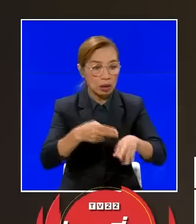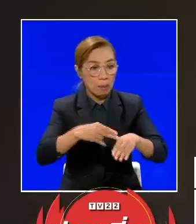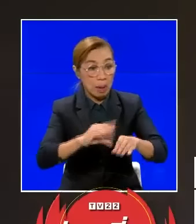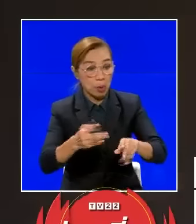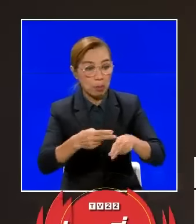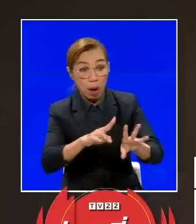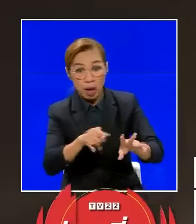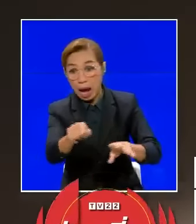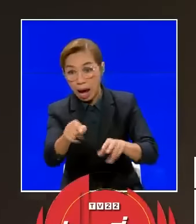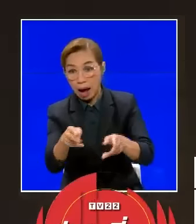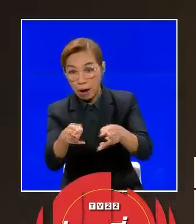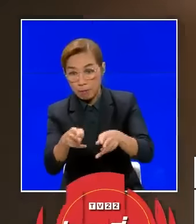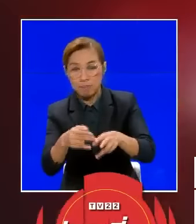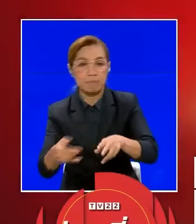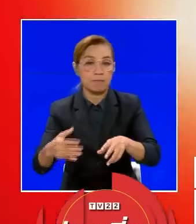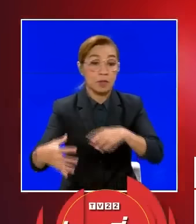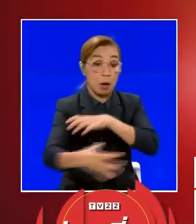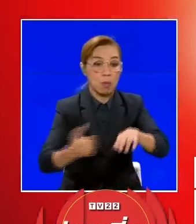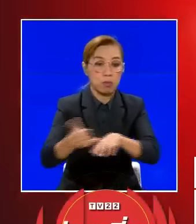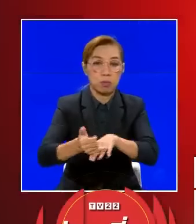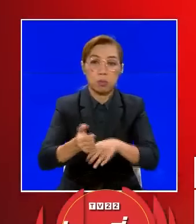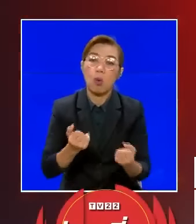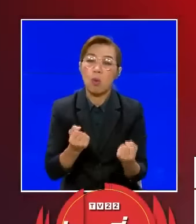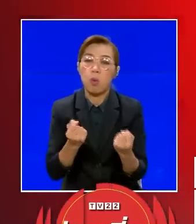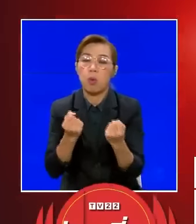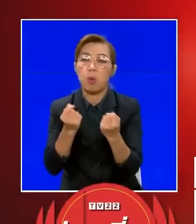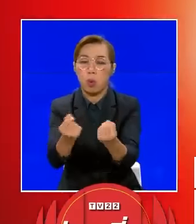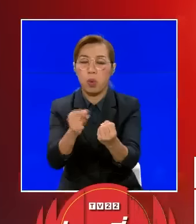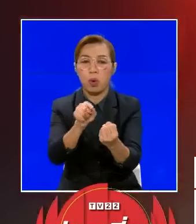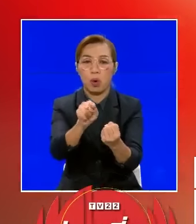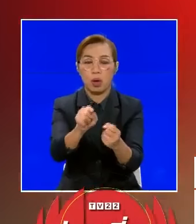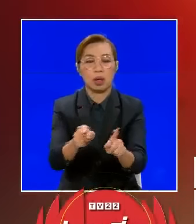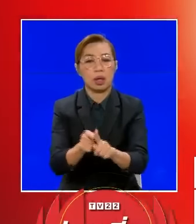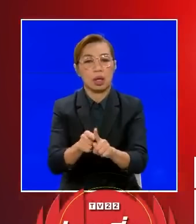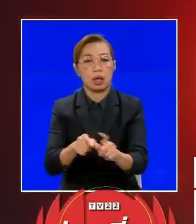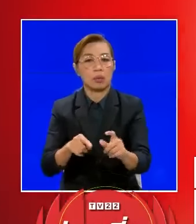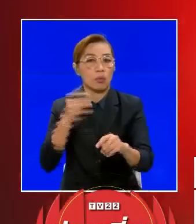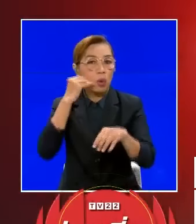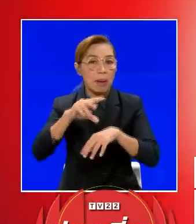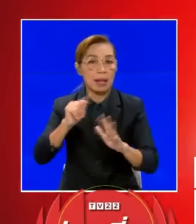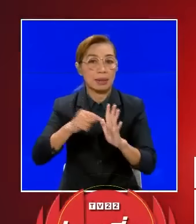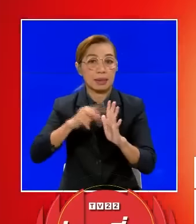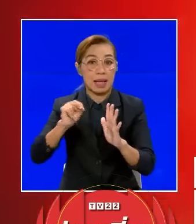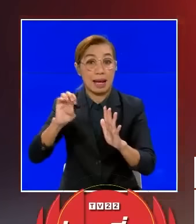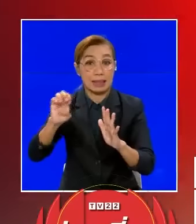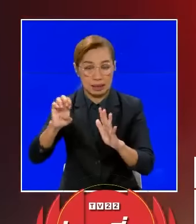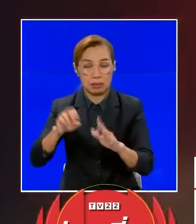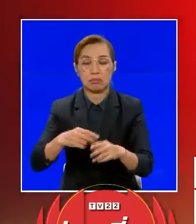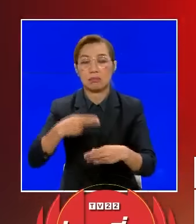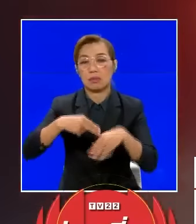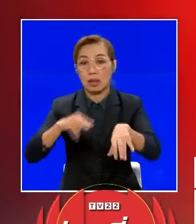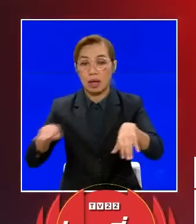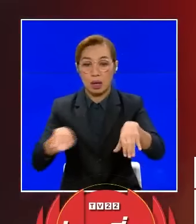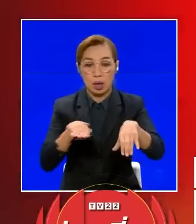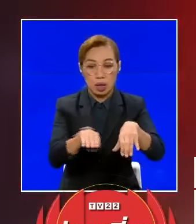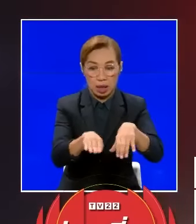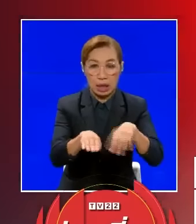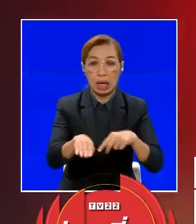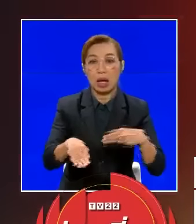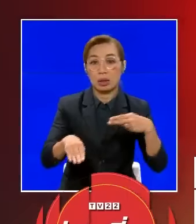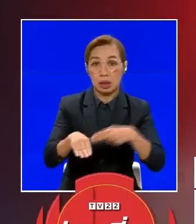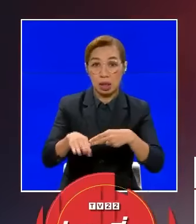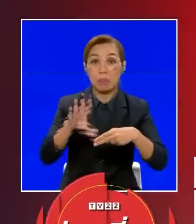แล้วก็แวะไปเติมน้ำมันที่ปั๊มในพื้นที่บ้านตานีนะครับสภ.โชคนา3เติม500เติม500แต่จ่ายตังค์100